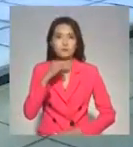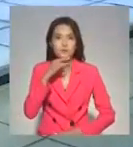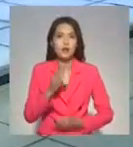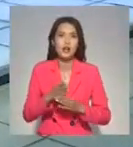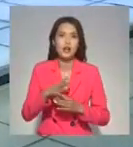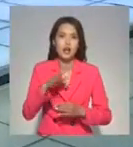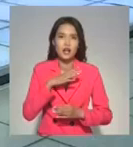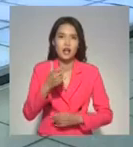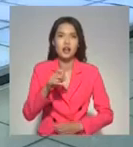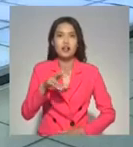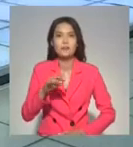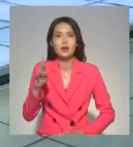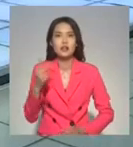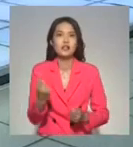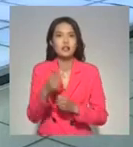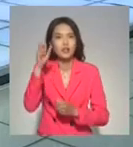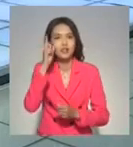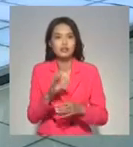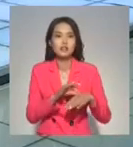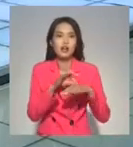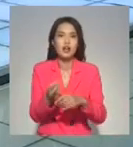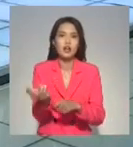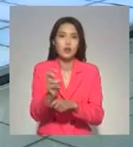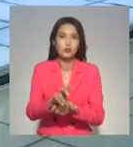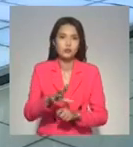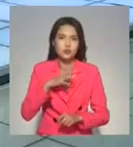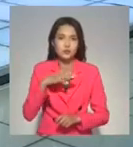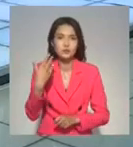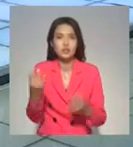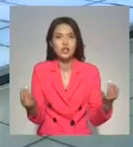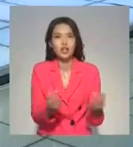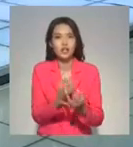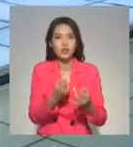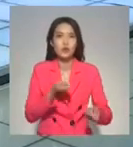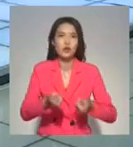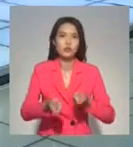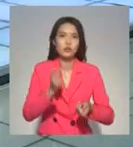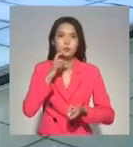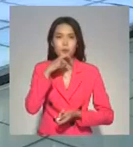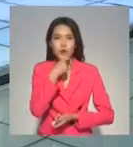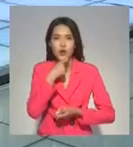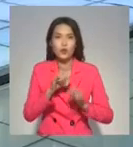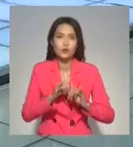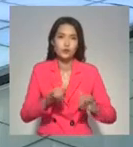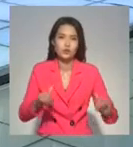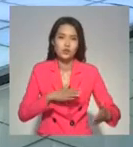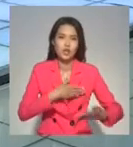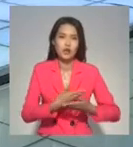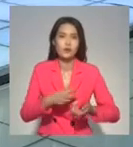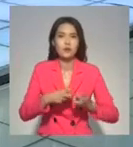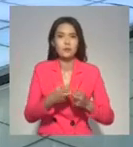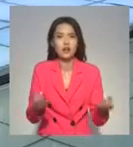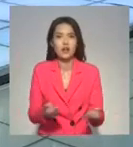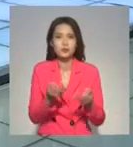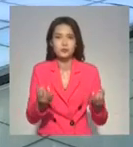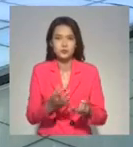Халима Якабтың елімізге алғашқы мемлекеттік сапары. Тараптар саяси диалогты нығайту, сауда-экономикалық ынтымақтастықты тереңдету мәселелерін